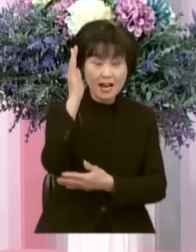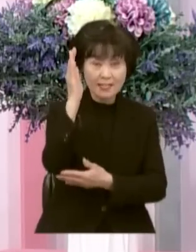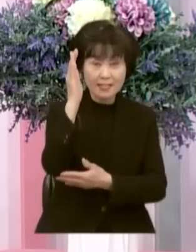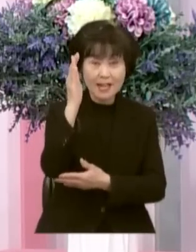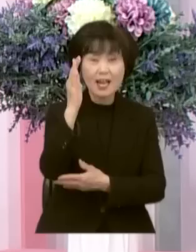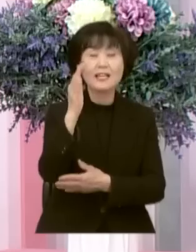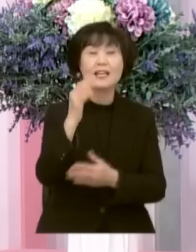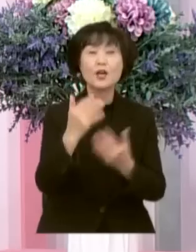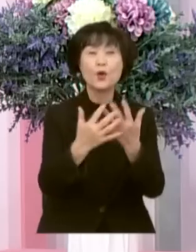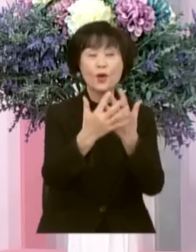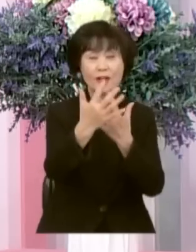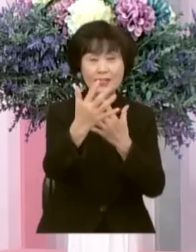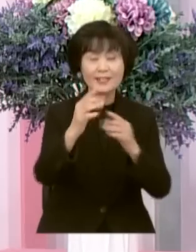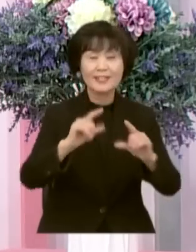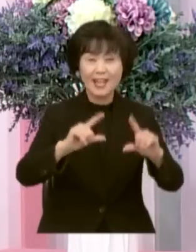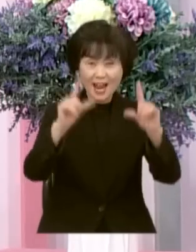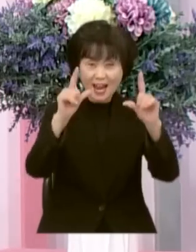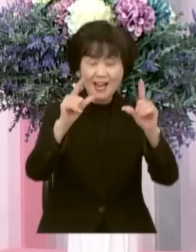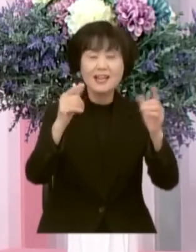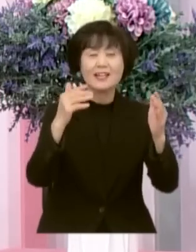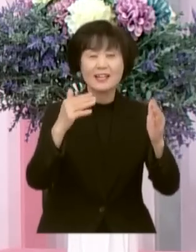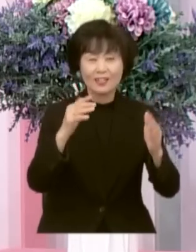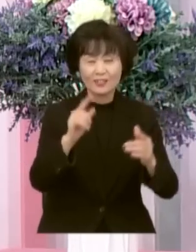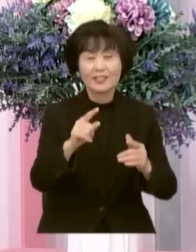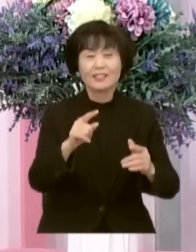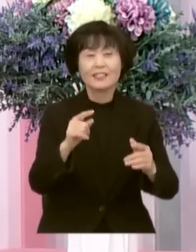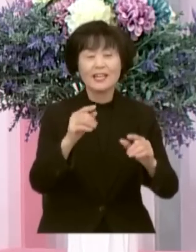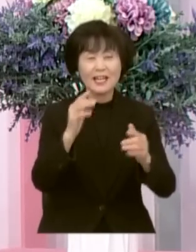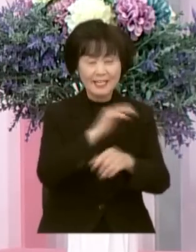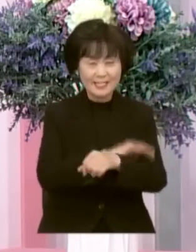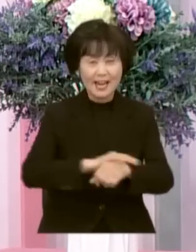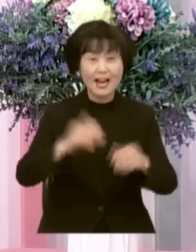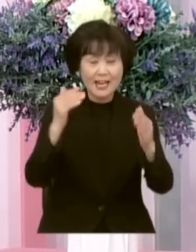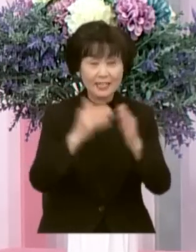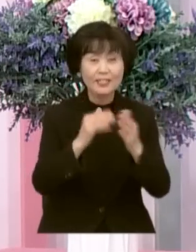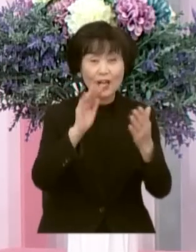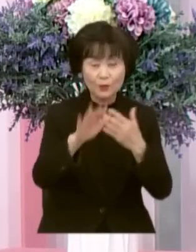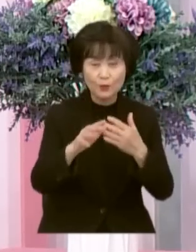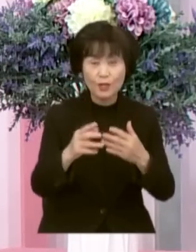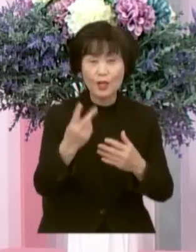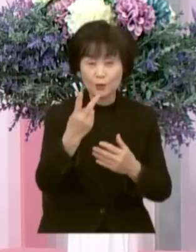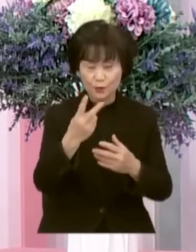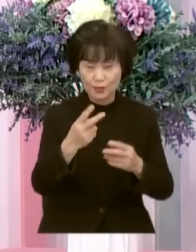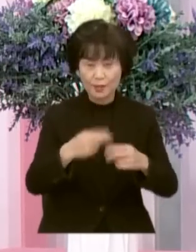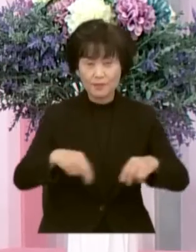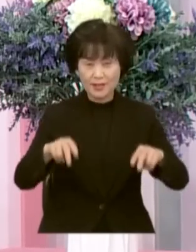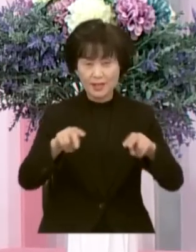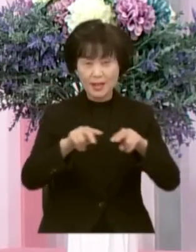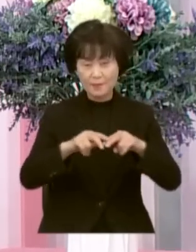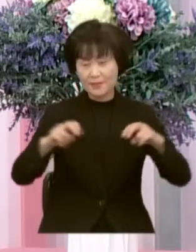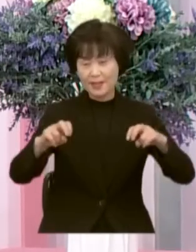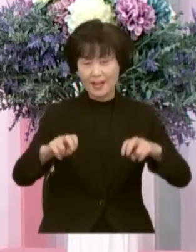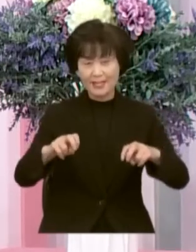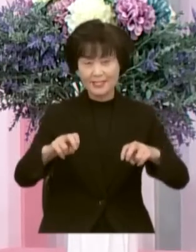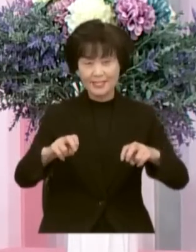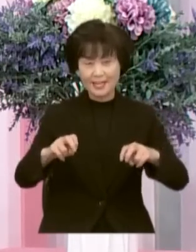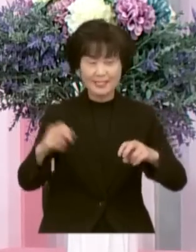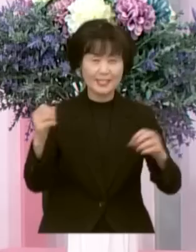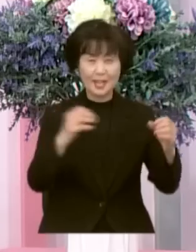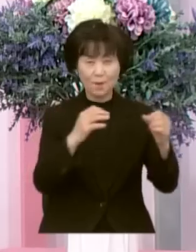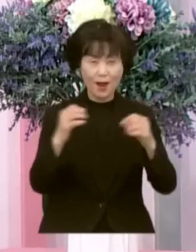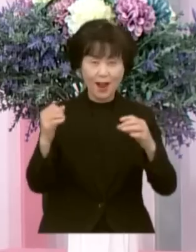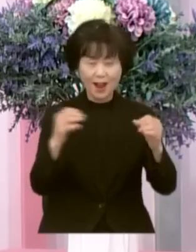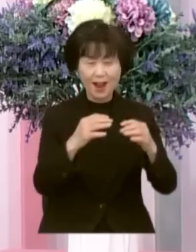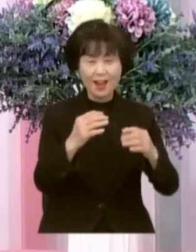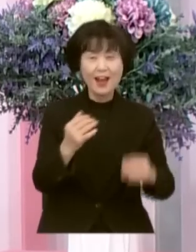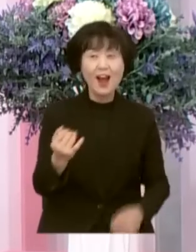하셨는데 저자 강연회 다 마치고 이제 혜련 언니랑 나랑 이제 이렇게 테이블에 앉아갖고는 이제 얘기를 이렇게 하는 거예요. 네. 언니는 이제 이미 작정을